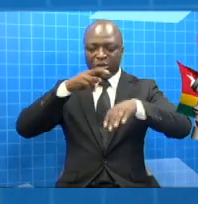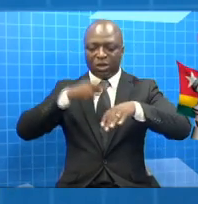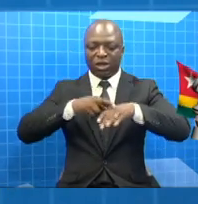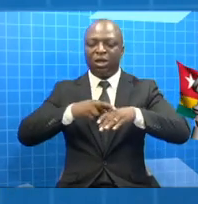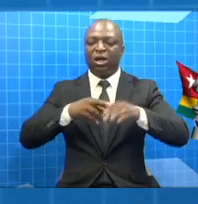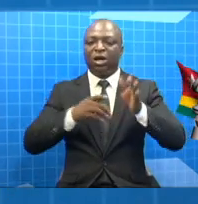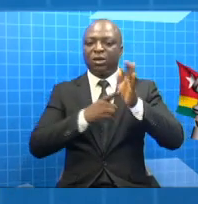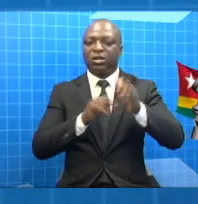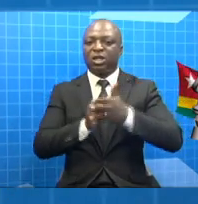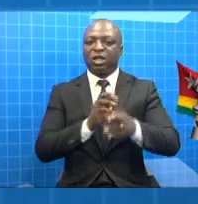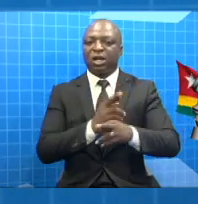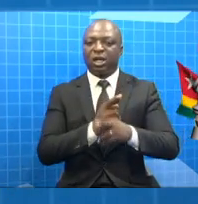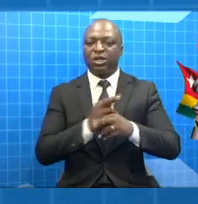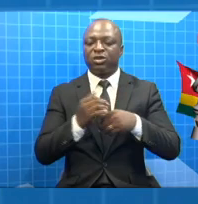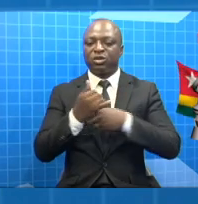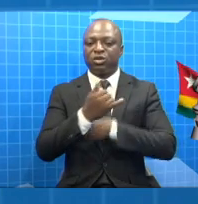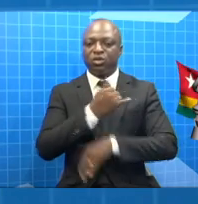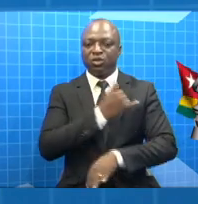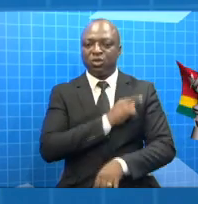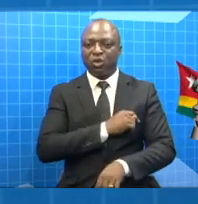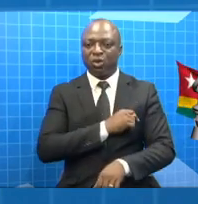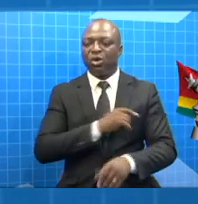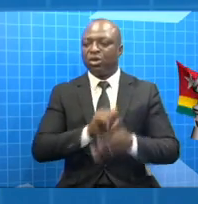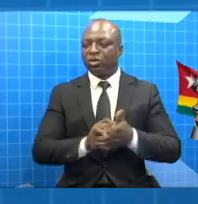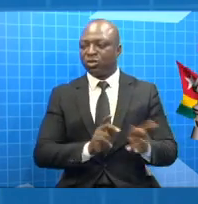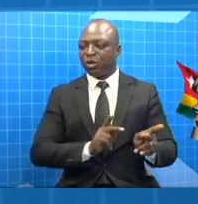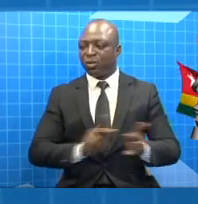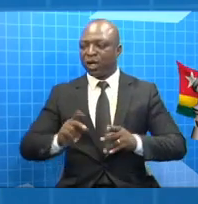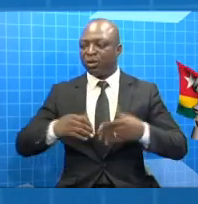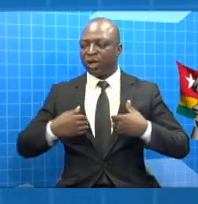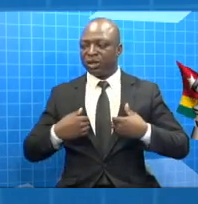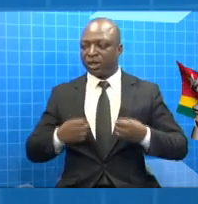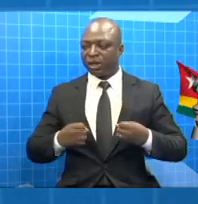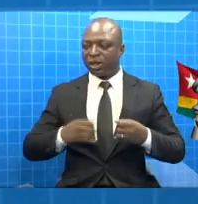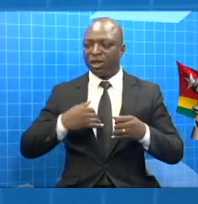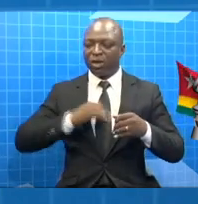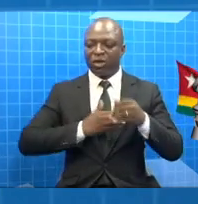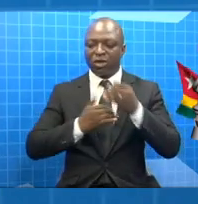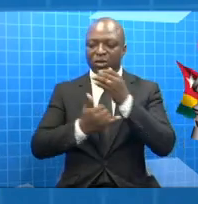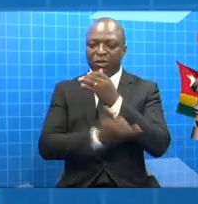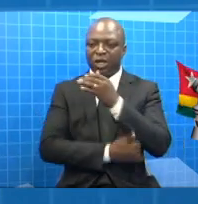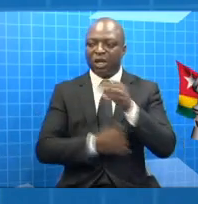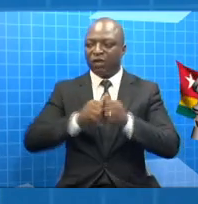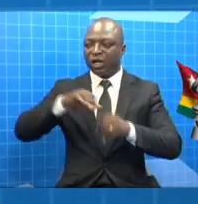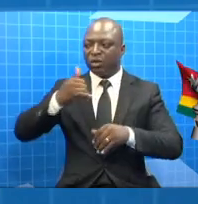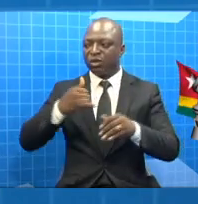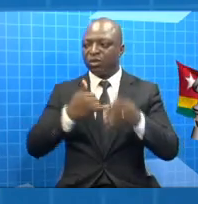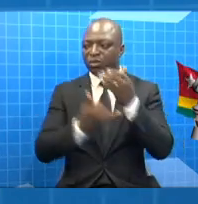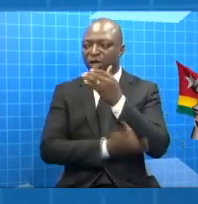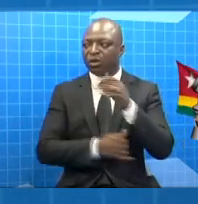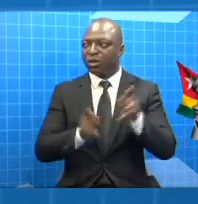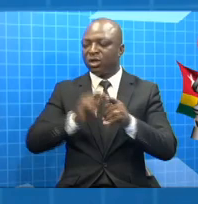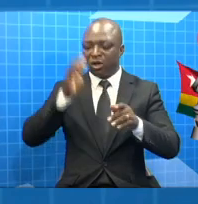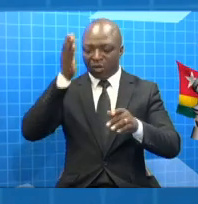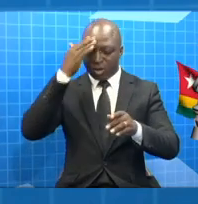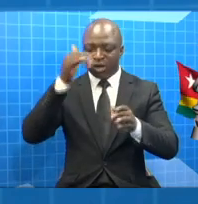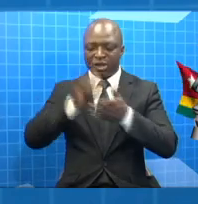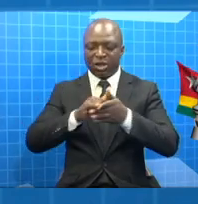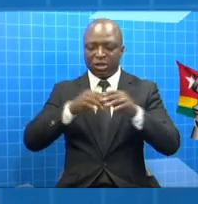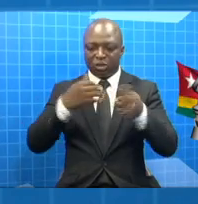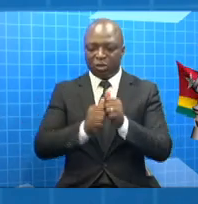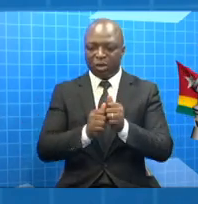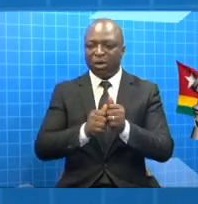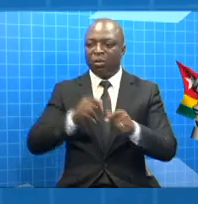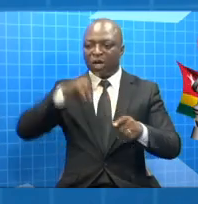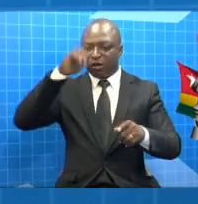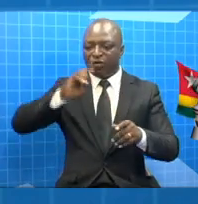la résilience du Togo. Sur le plan de la santé, notre pays, à l'instar des autres pays, connaît la crise sanitaire. Mais il faut